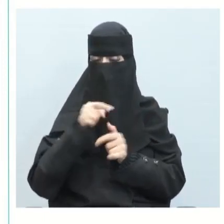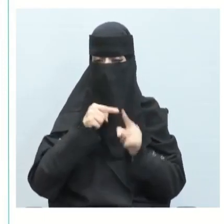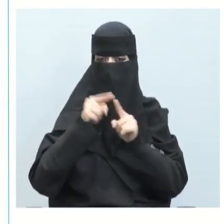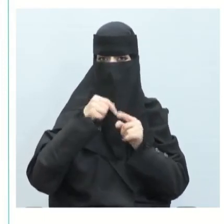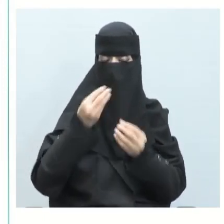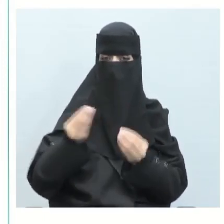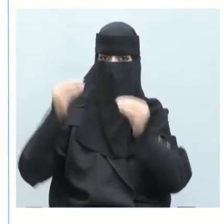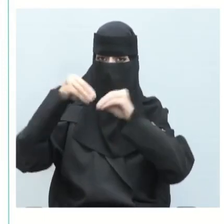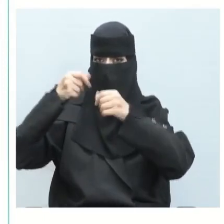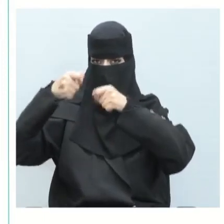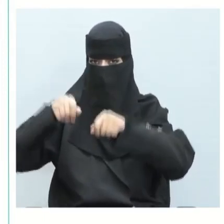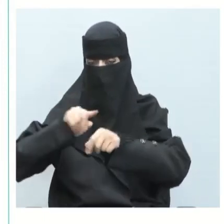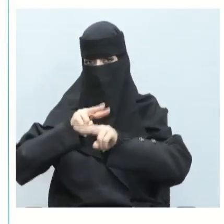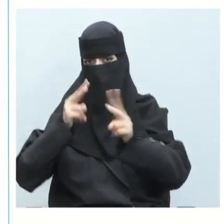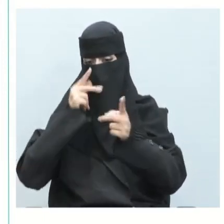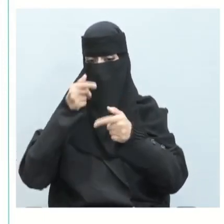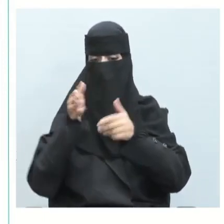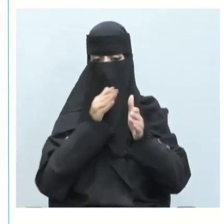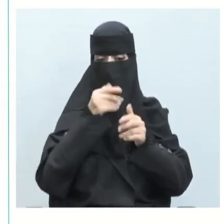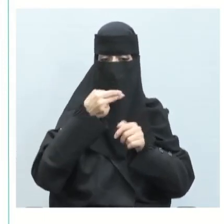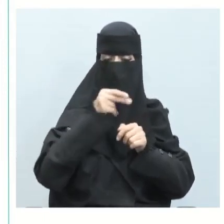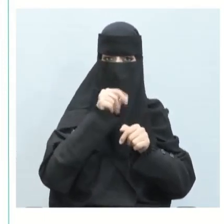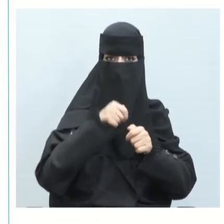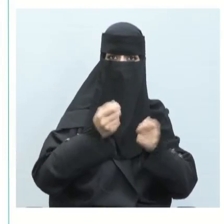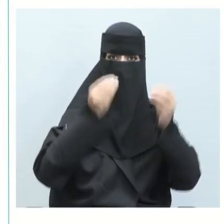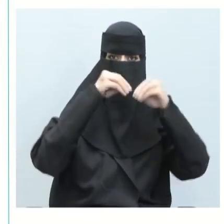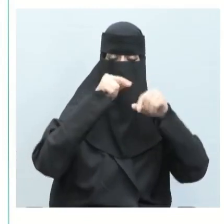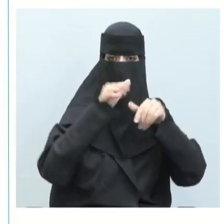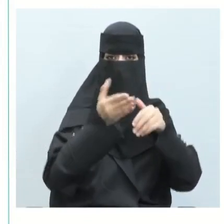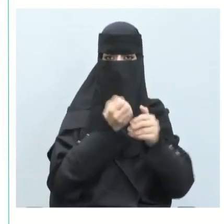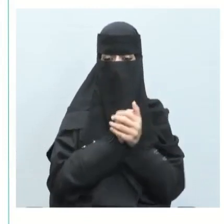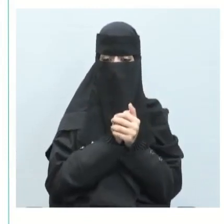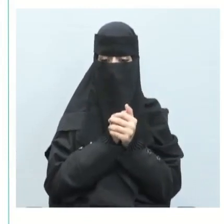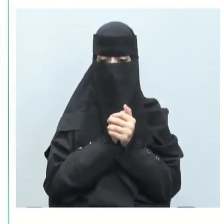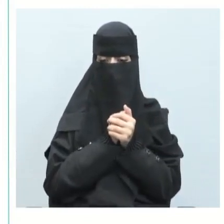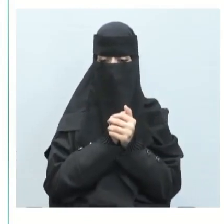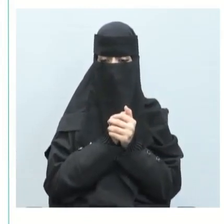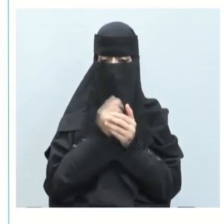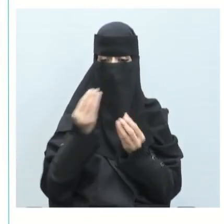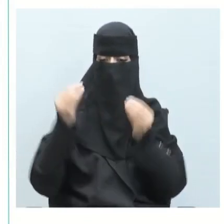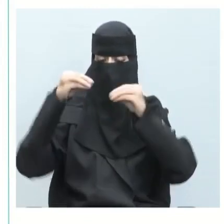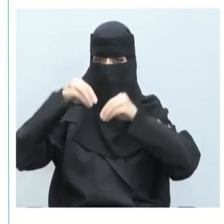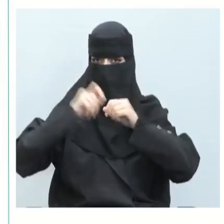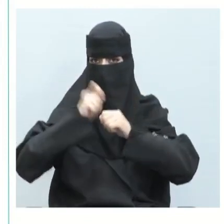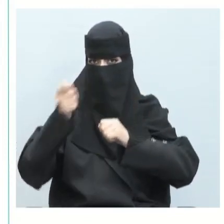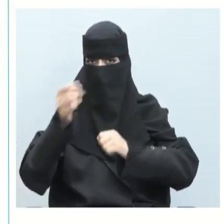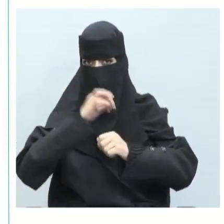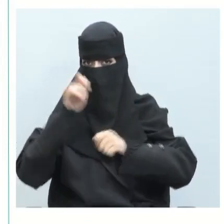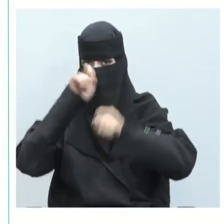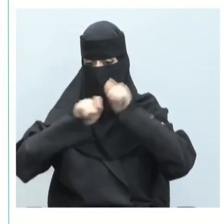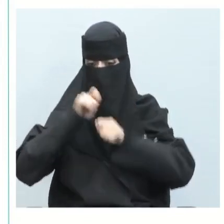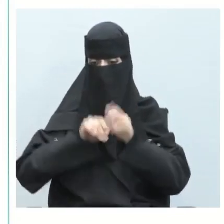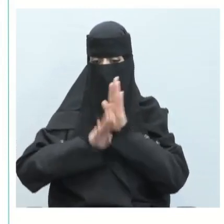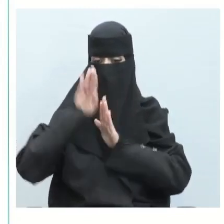بزياده الايرادات يختلف حينما اتحدث عن تعظيم الايرادات زياده الايرادات غالبا ما يستخدم في